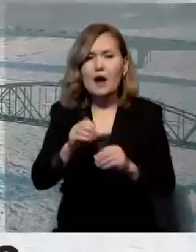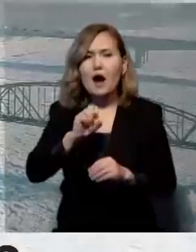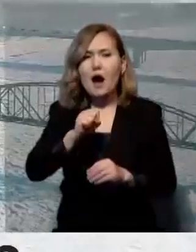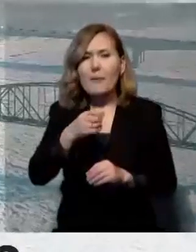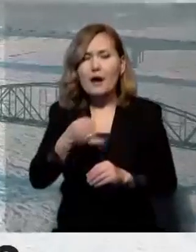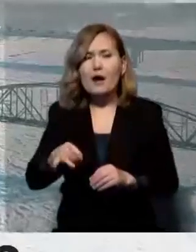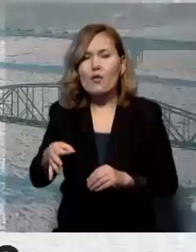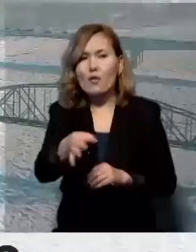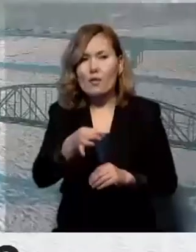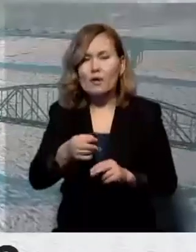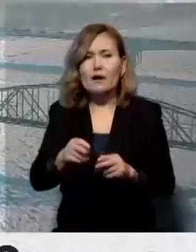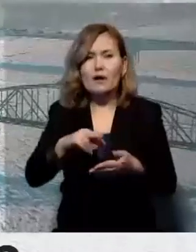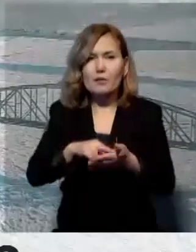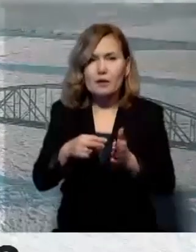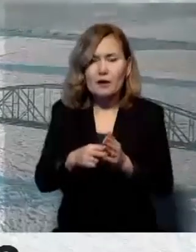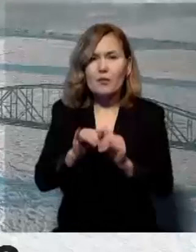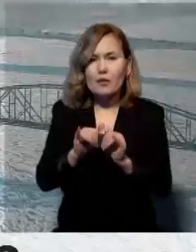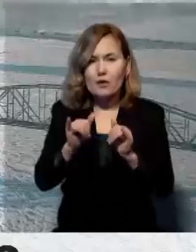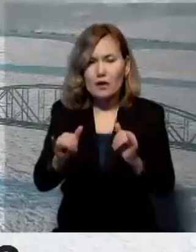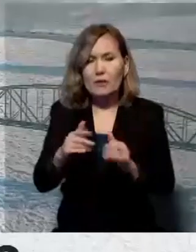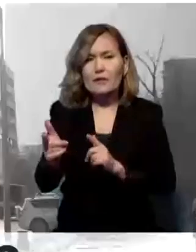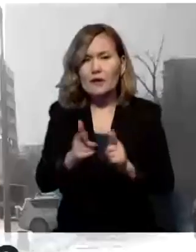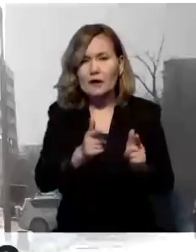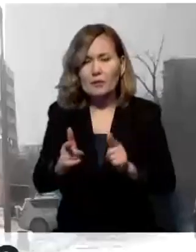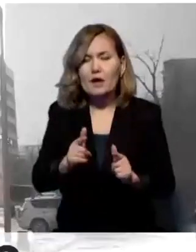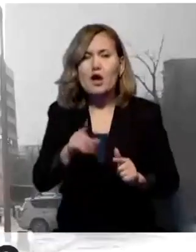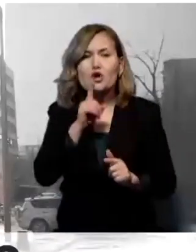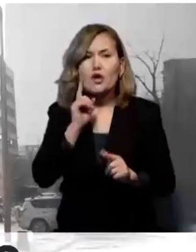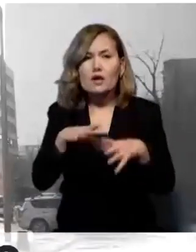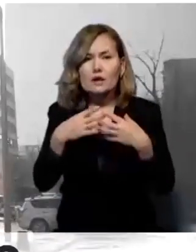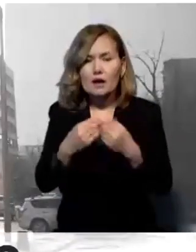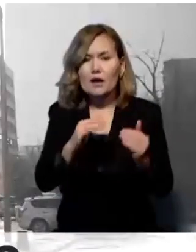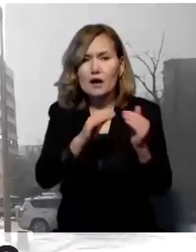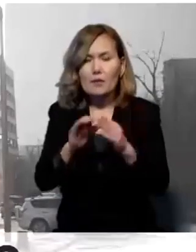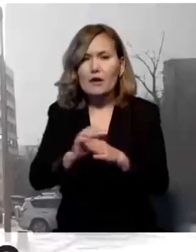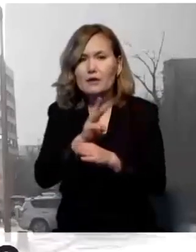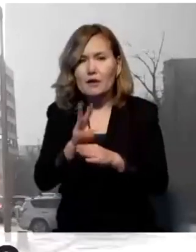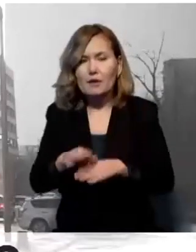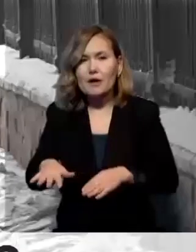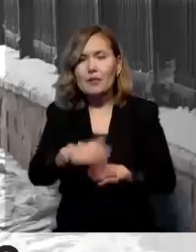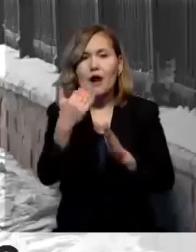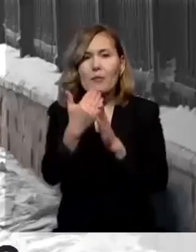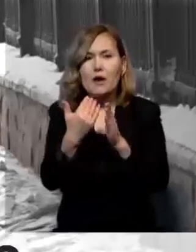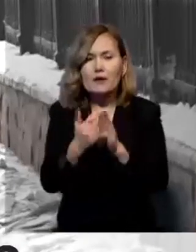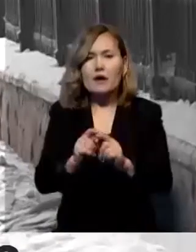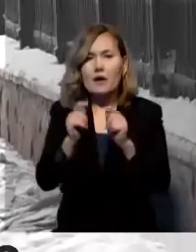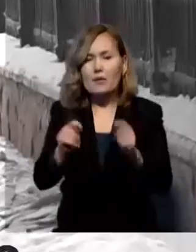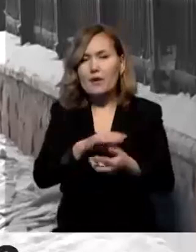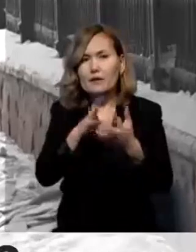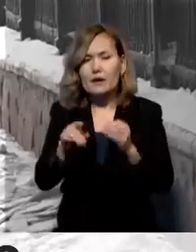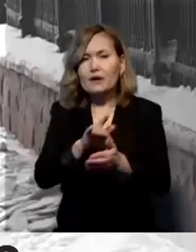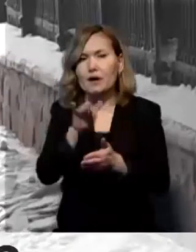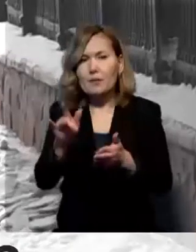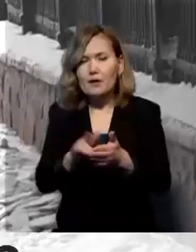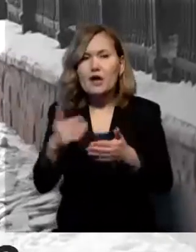облысын дамытудың кешенді жоспары әзірленді. Өңір жастарын баспанамен қамтамасыз ету мақсатында Абай жастары бағдарламасы қабылданды. Қалада